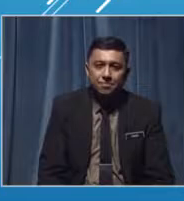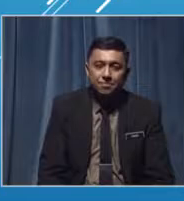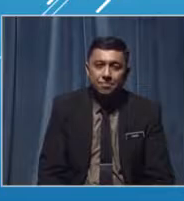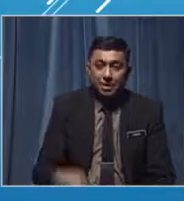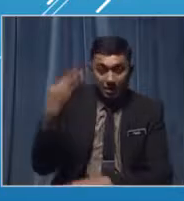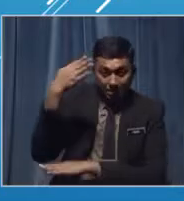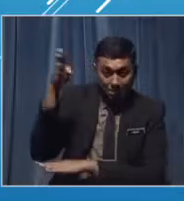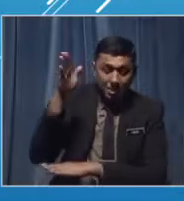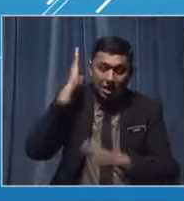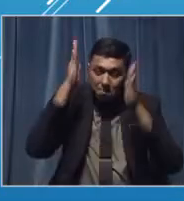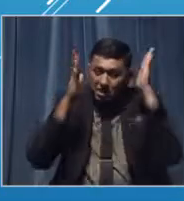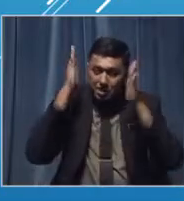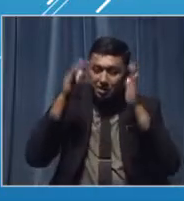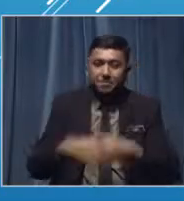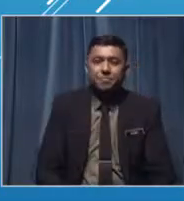Bendera Malaysia,